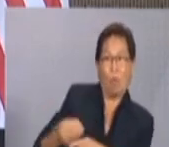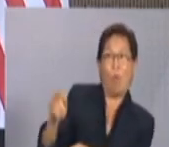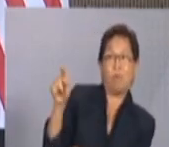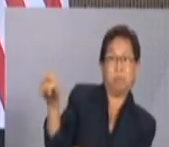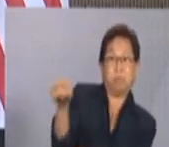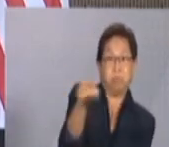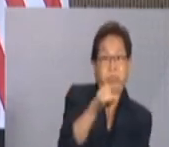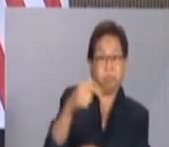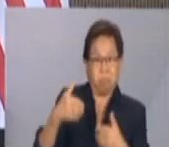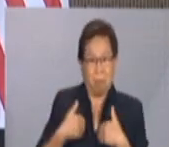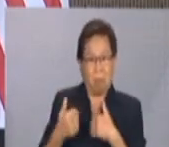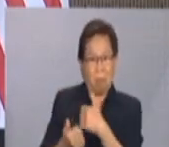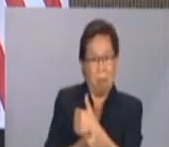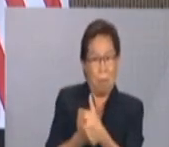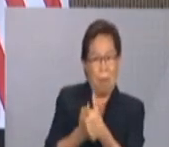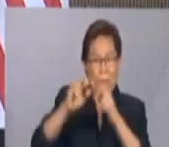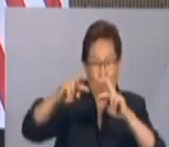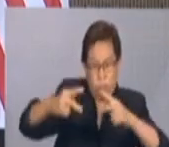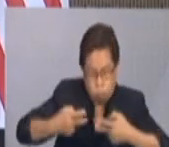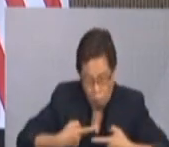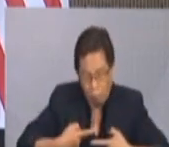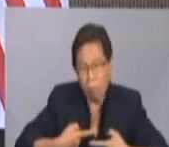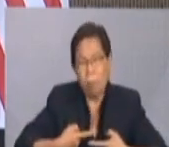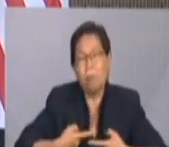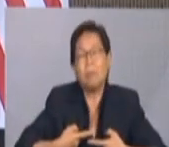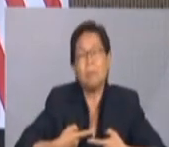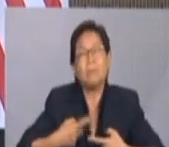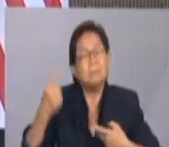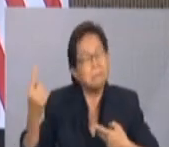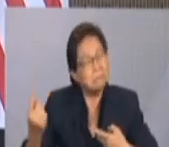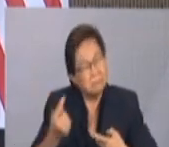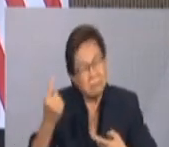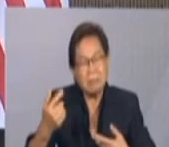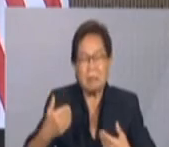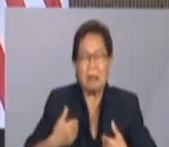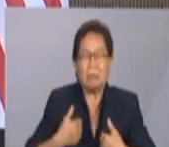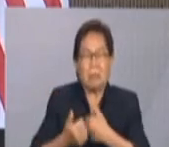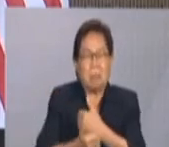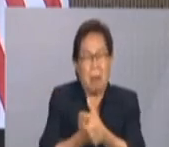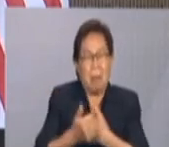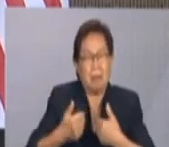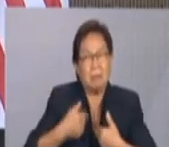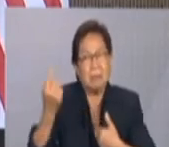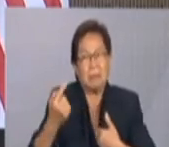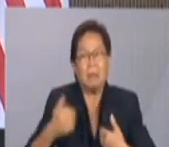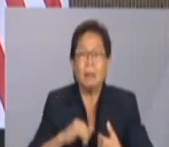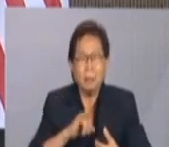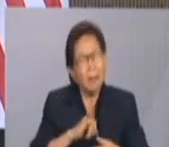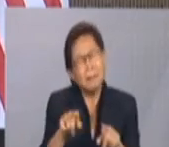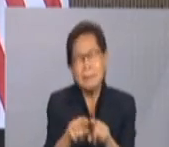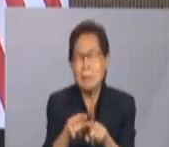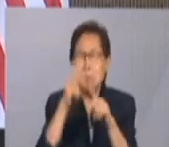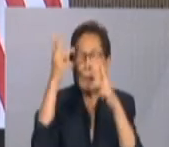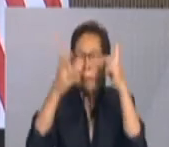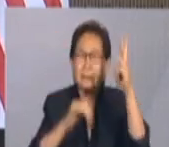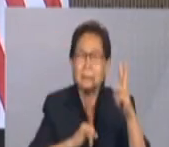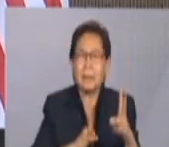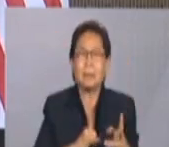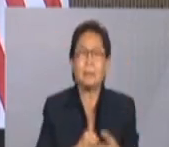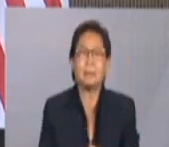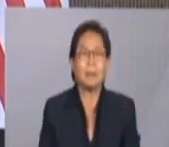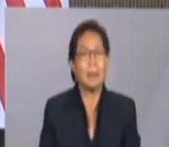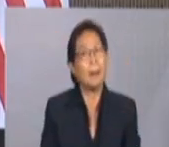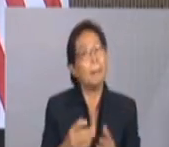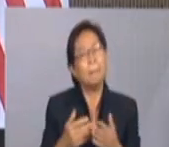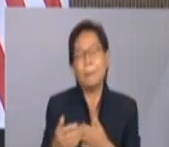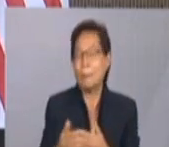dan risiko terkena jangkitan sentiasa ada saya juga bimbang kalinya apapun